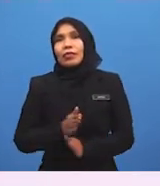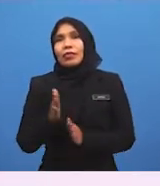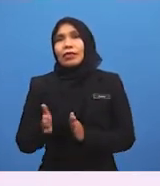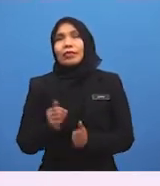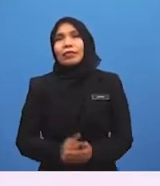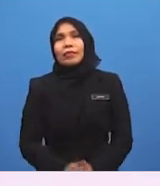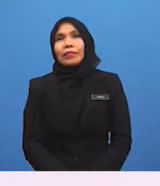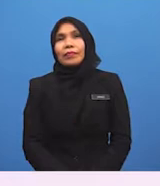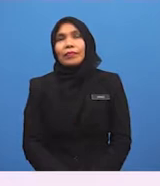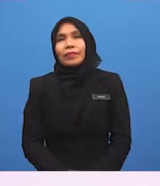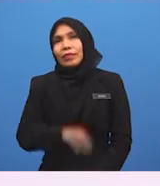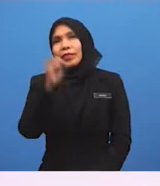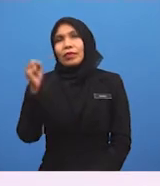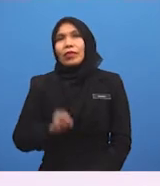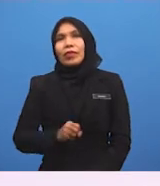Soalan 7.